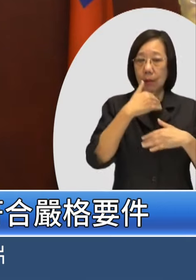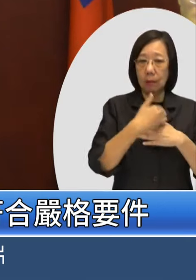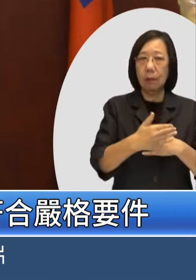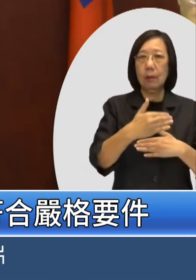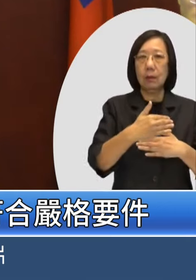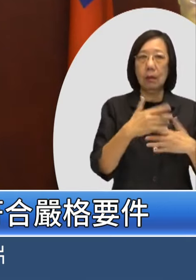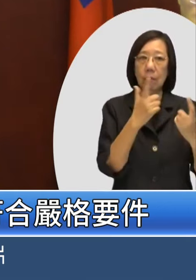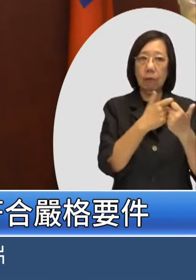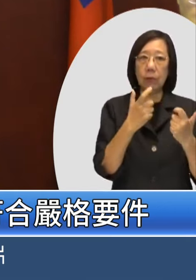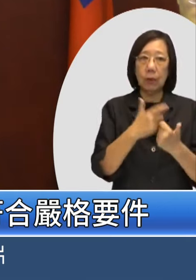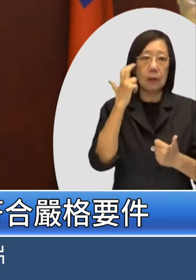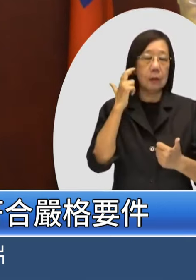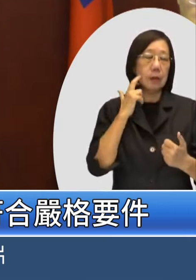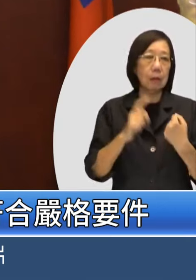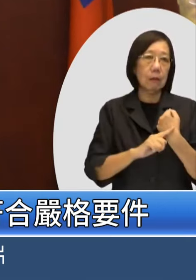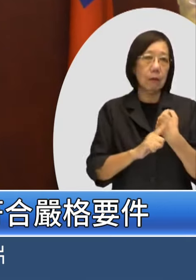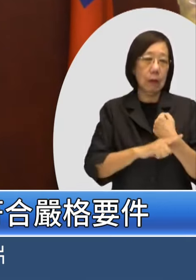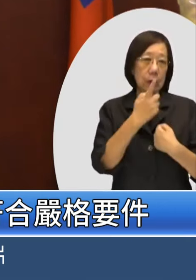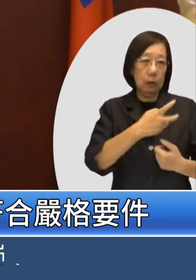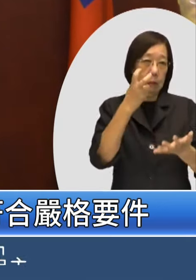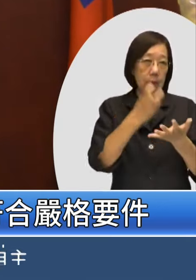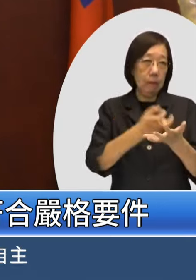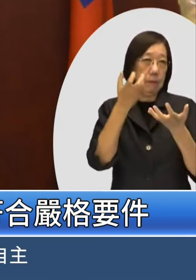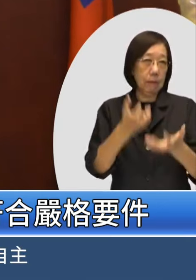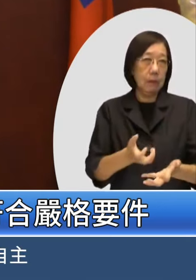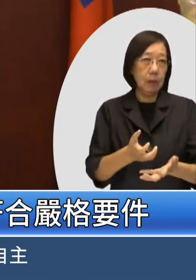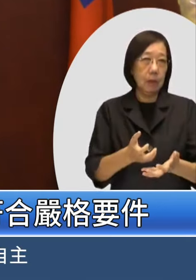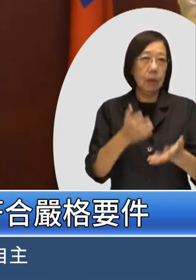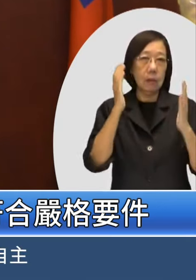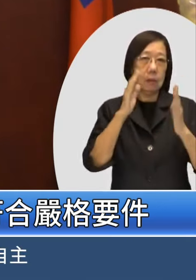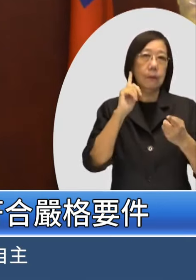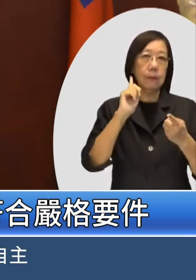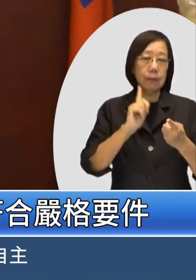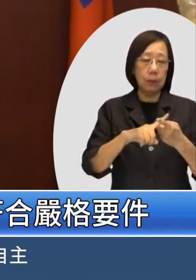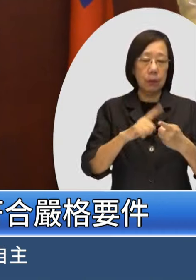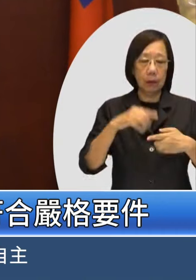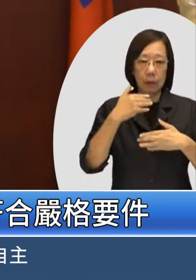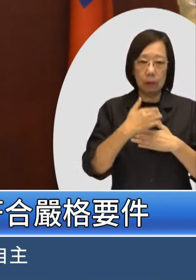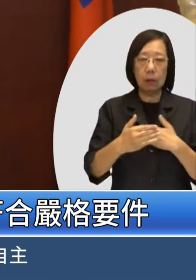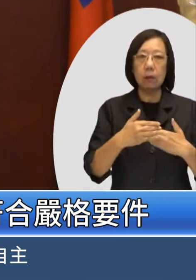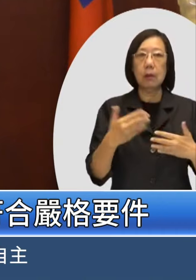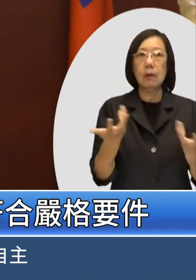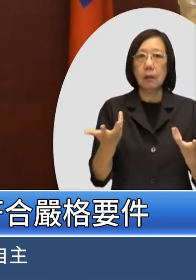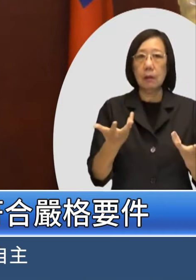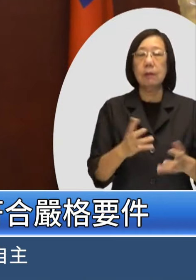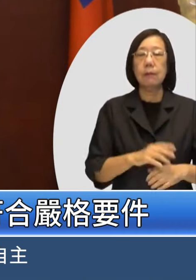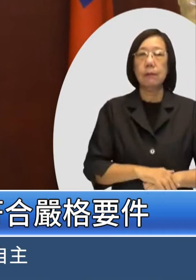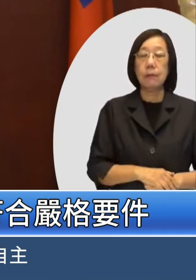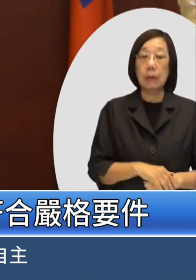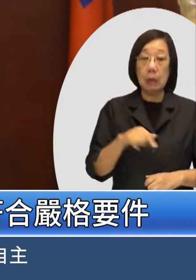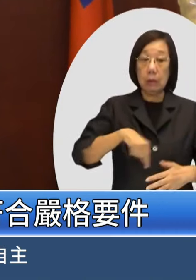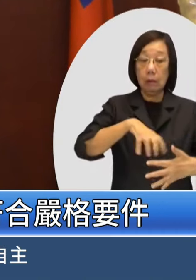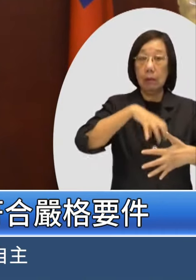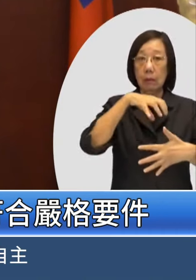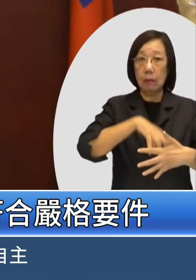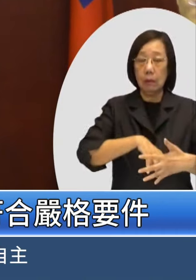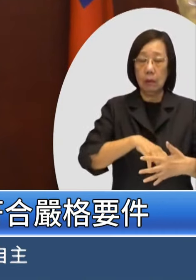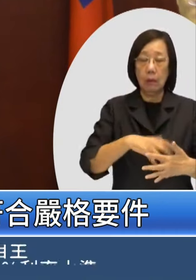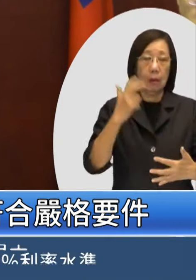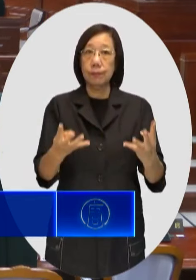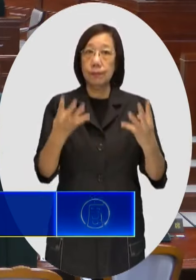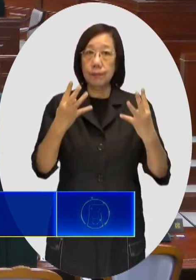严重，而且刑事程序符合了宪法最严密的正当法律程序要求情况下，才可以判处死